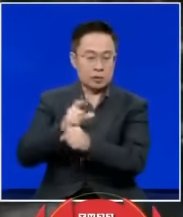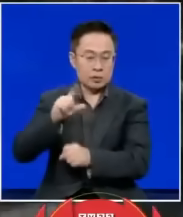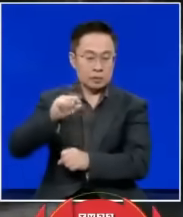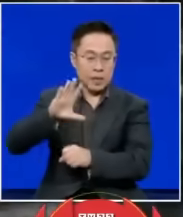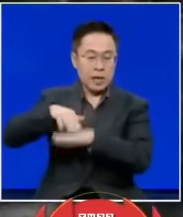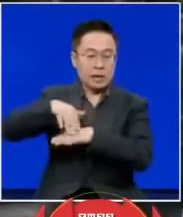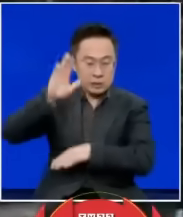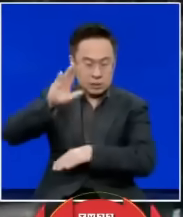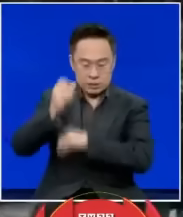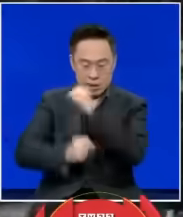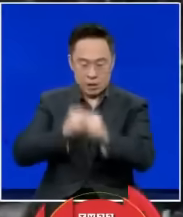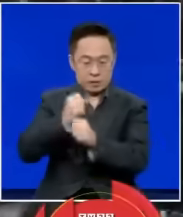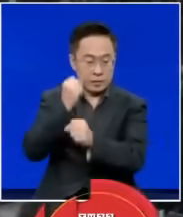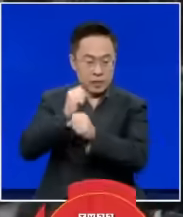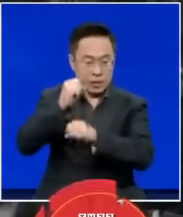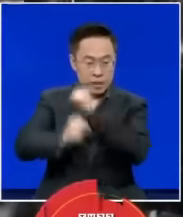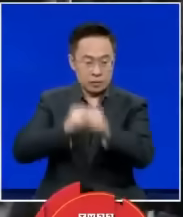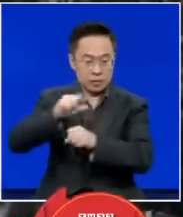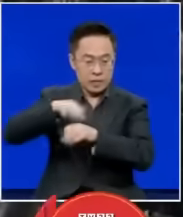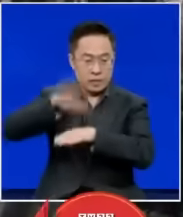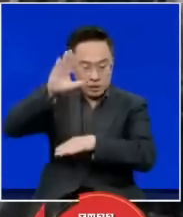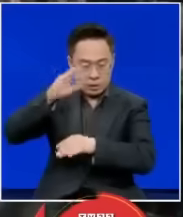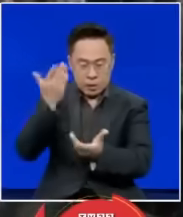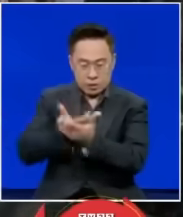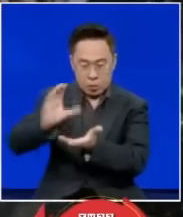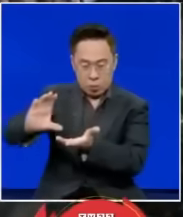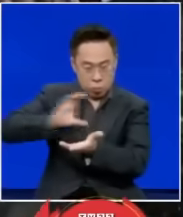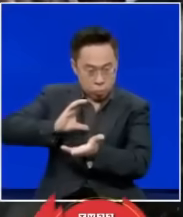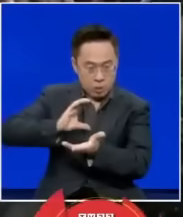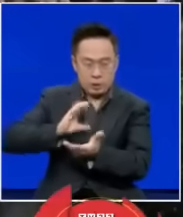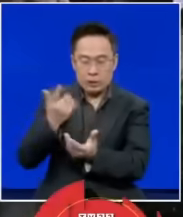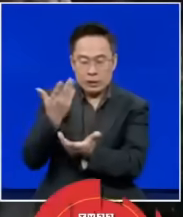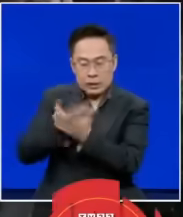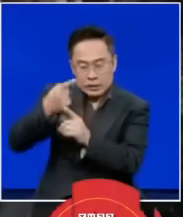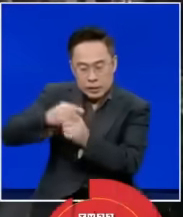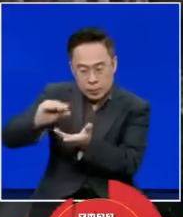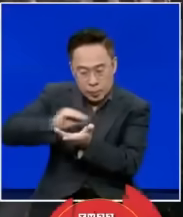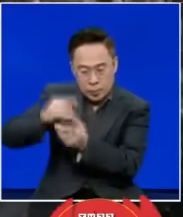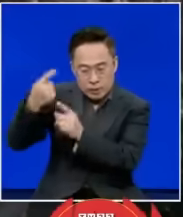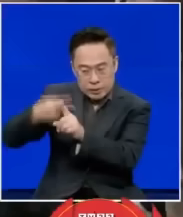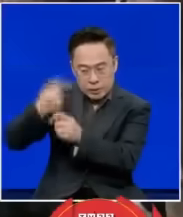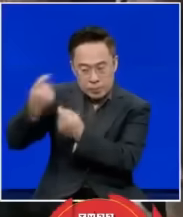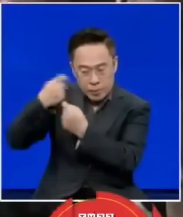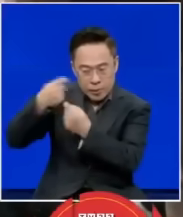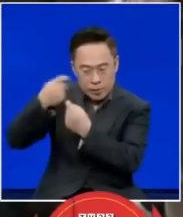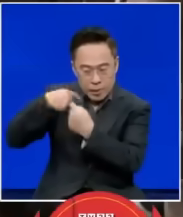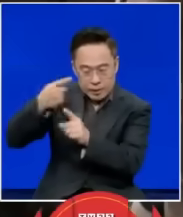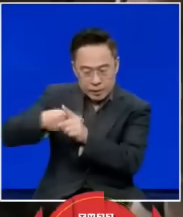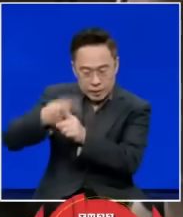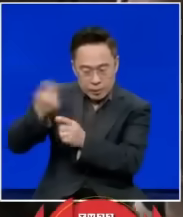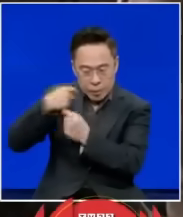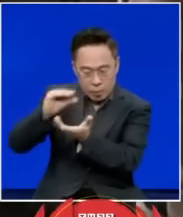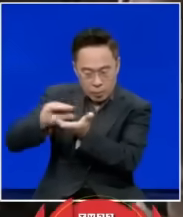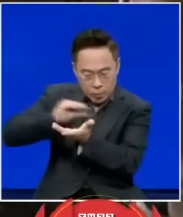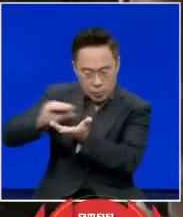ยอยากได้บำเหน็จหรืออยากได้บำนาญก็จะมีเงื่อนไขย่อยอีกเช่นถ้าเลือกเงินบำนาญนะก็จะได้เงินประกันเดิมถ้ามี